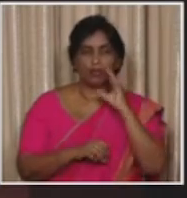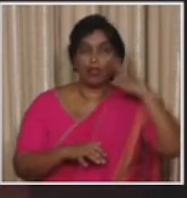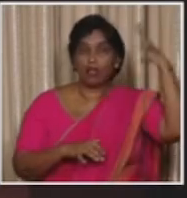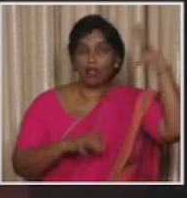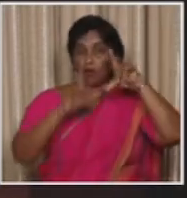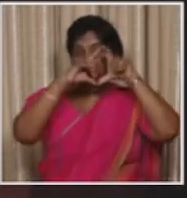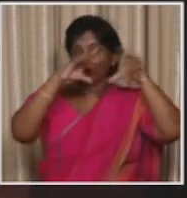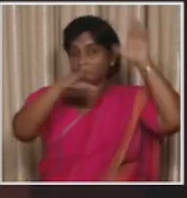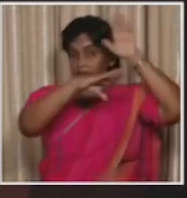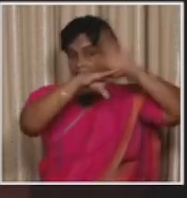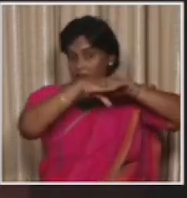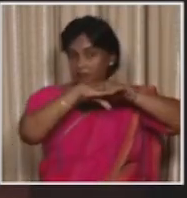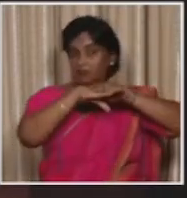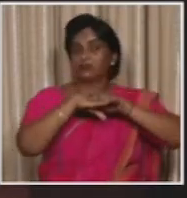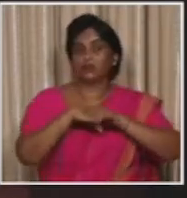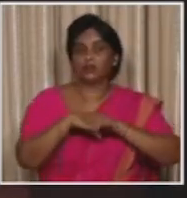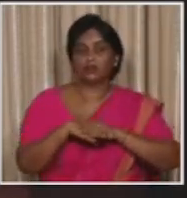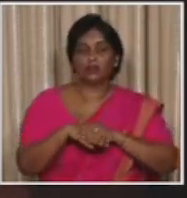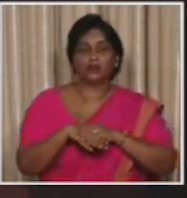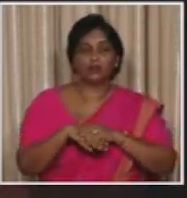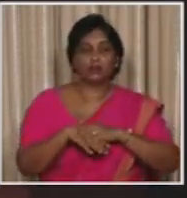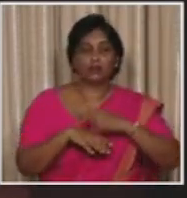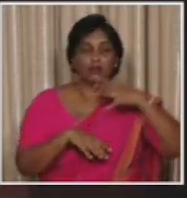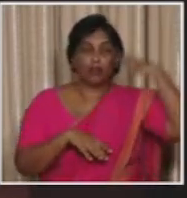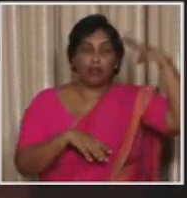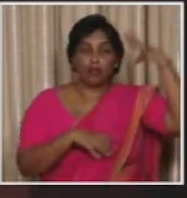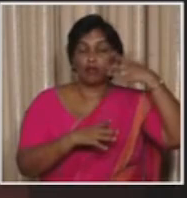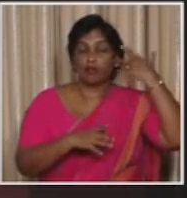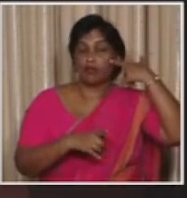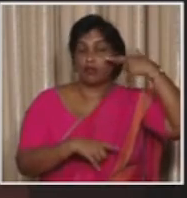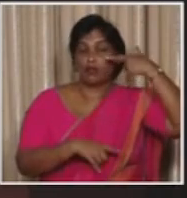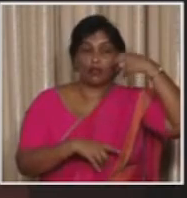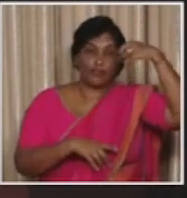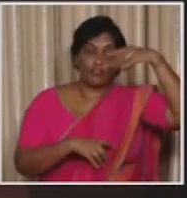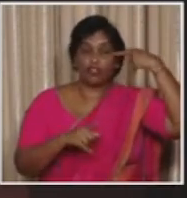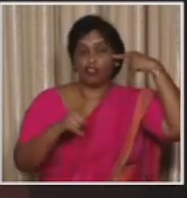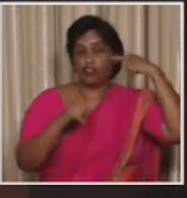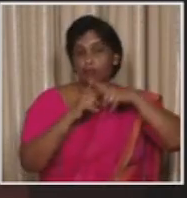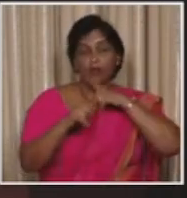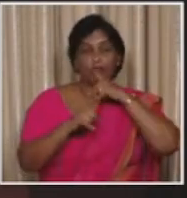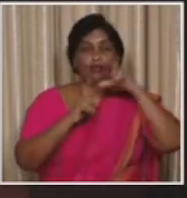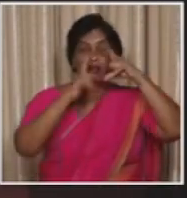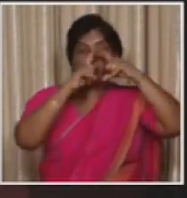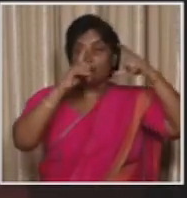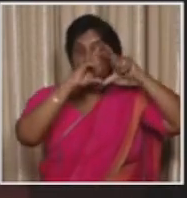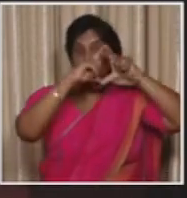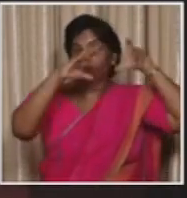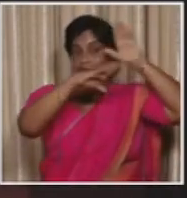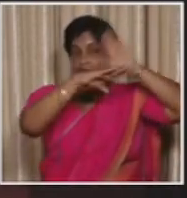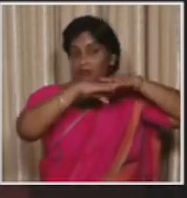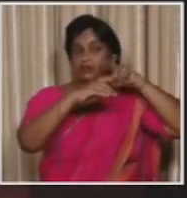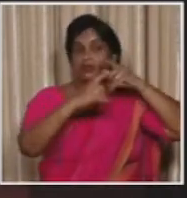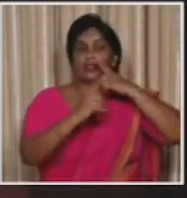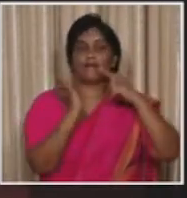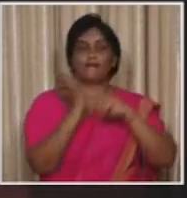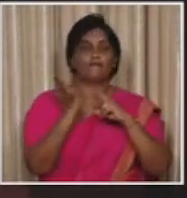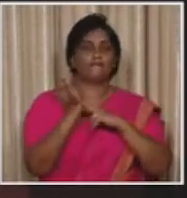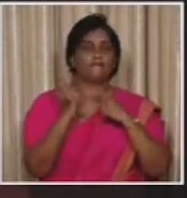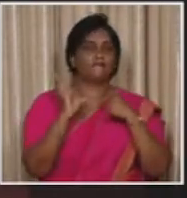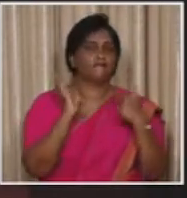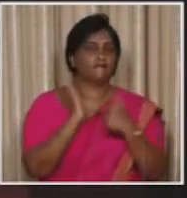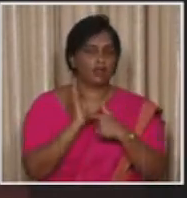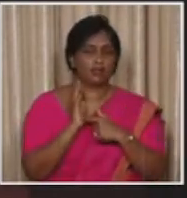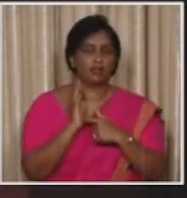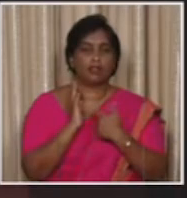පැනල පුනර්ජනනීය බලශක්තිය ගැන කතා කර කර සූර්ය පැනල වලටත් ගහනවා.